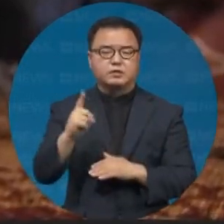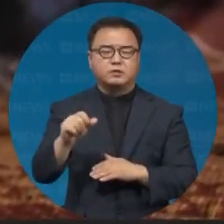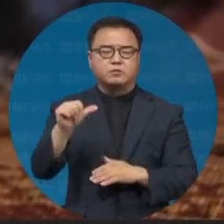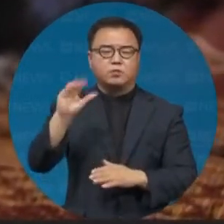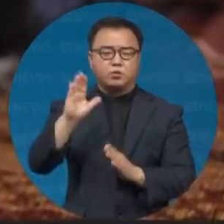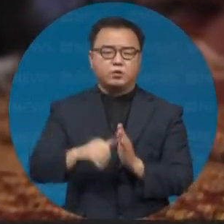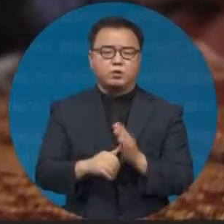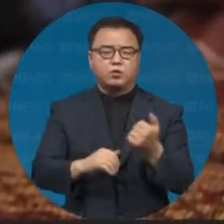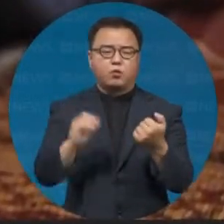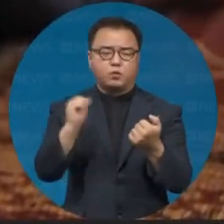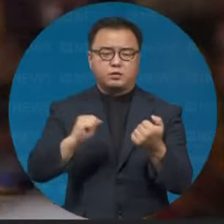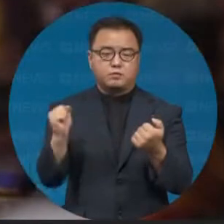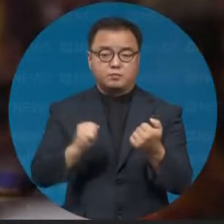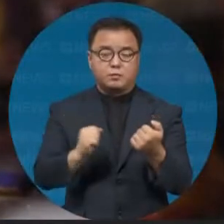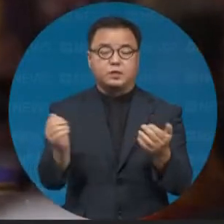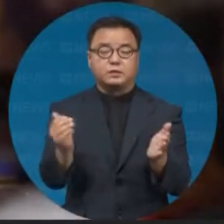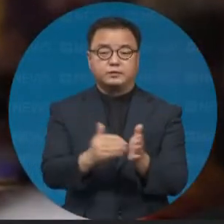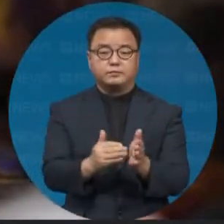나타났습니다.